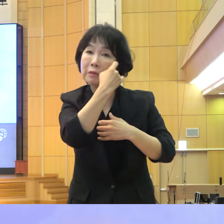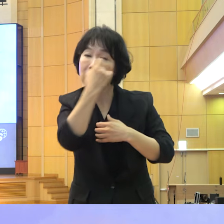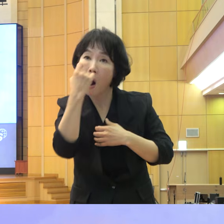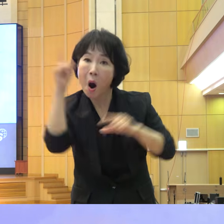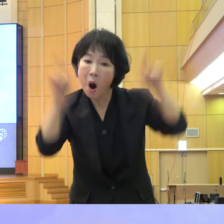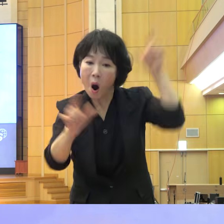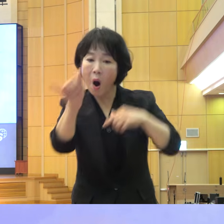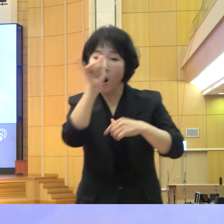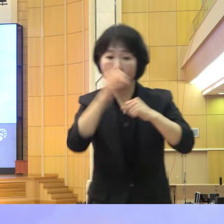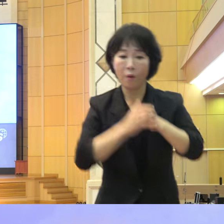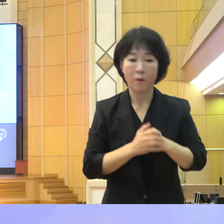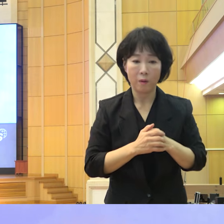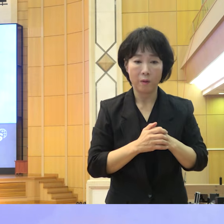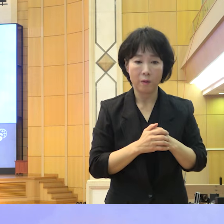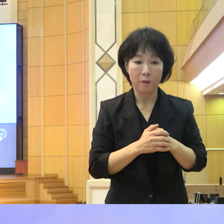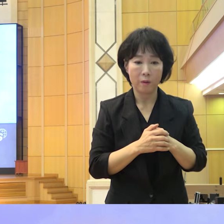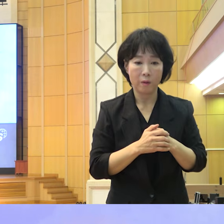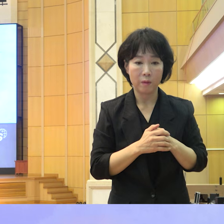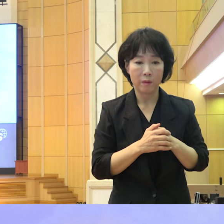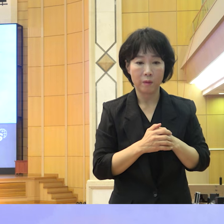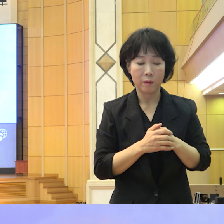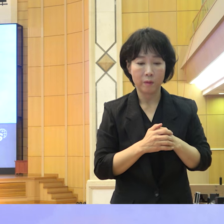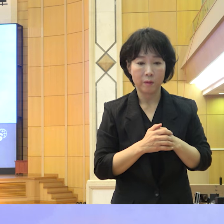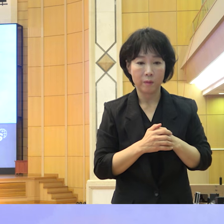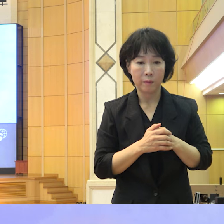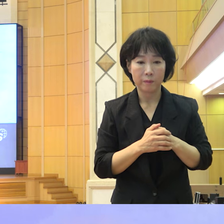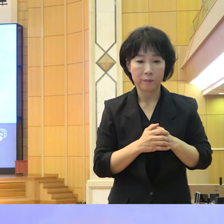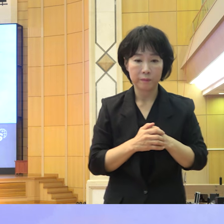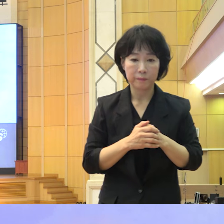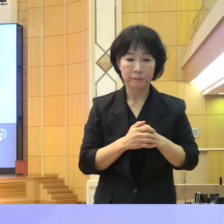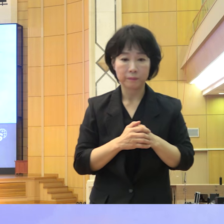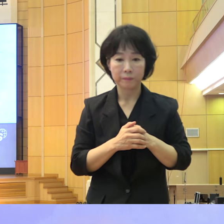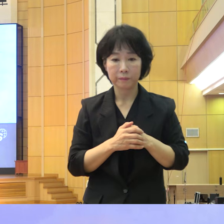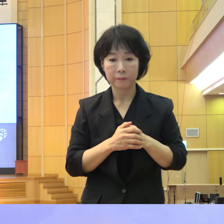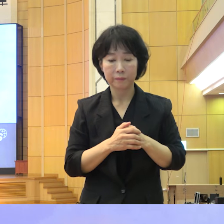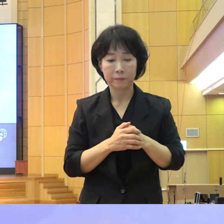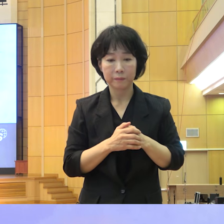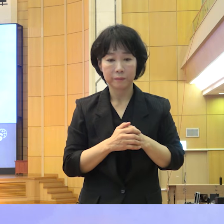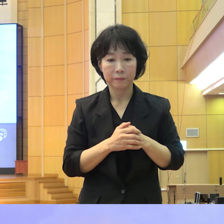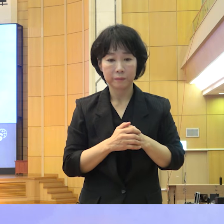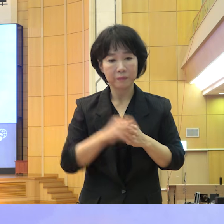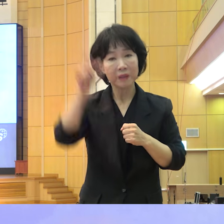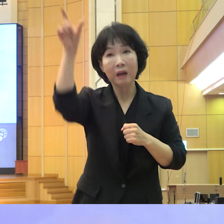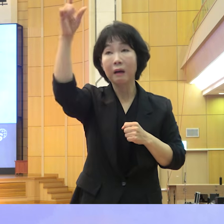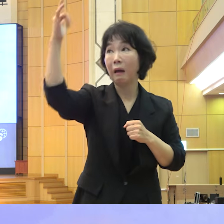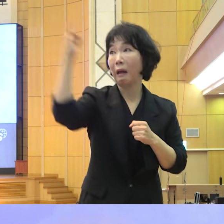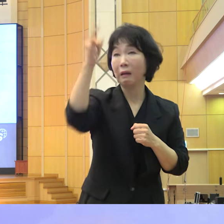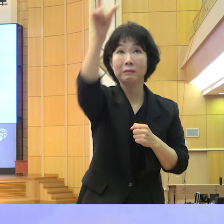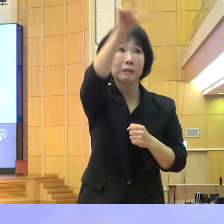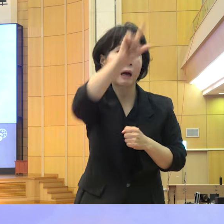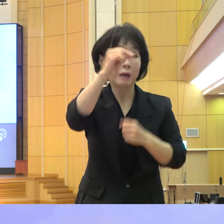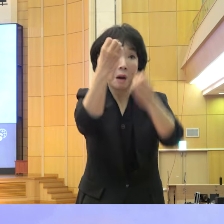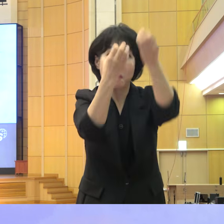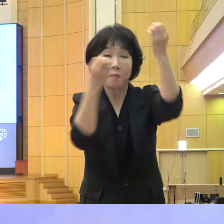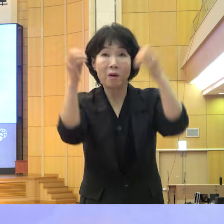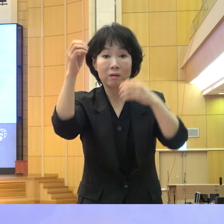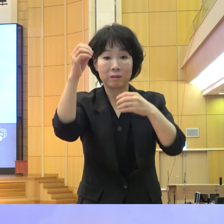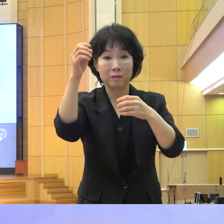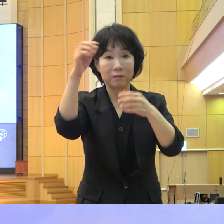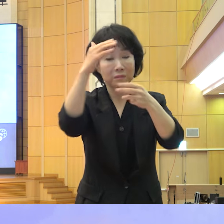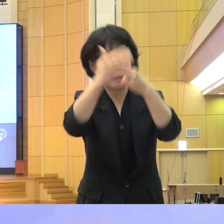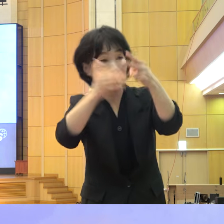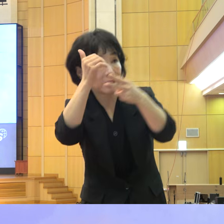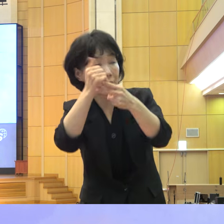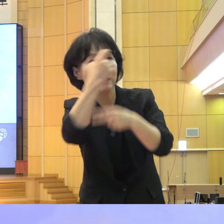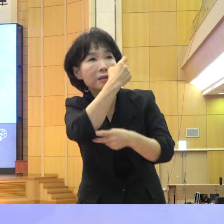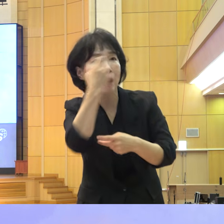1월 성신, 아까 구약 당시에도 1월 성신 나왔죠. 해, 달, 별신, 1월 성신에는